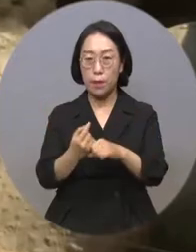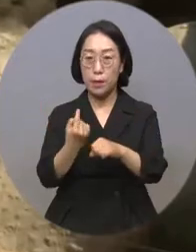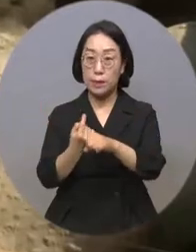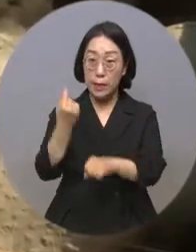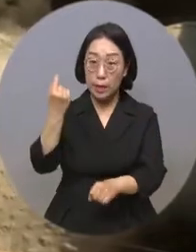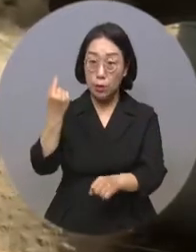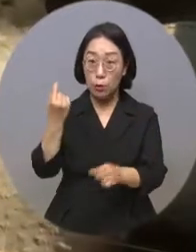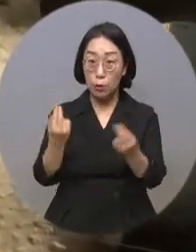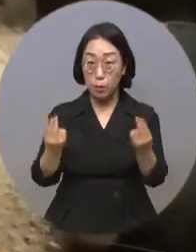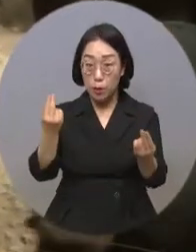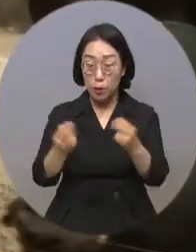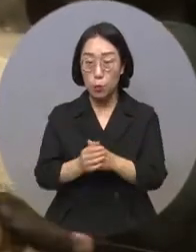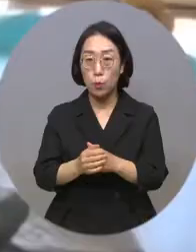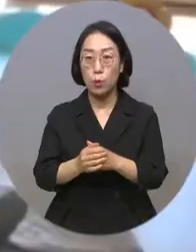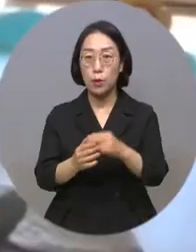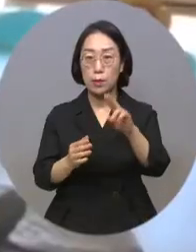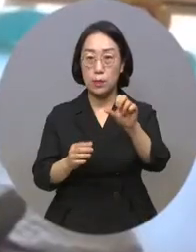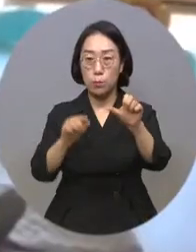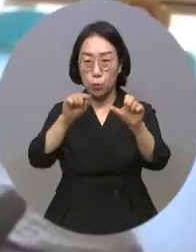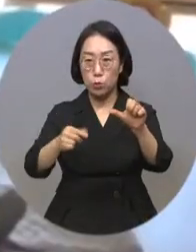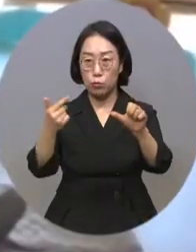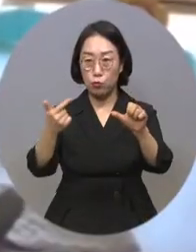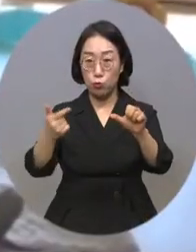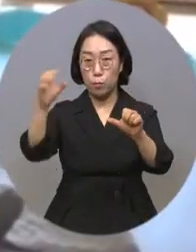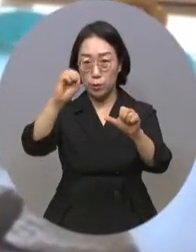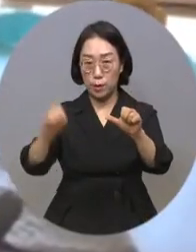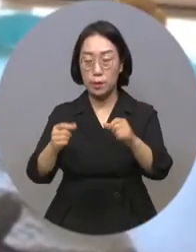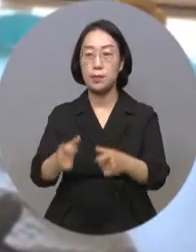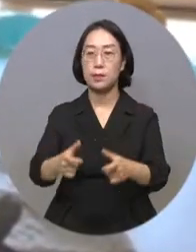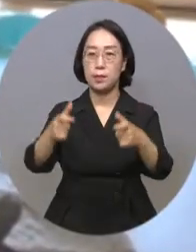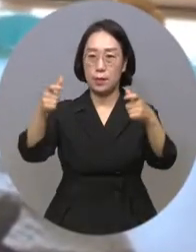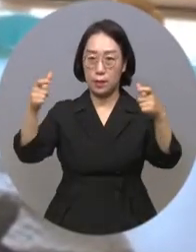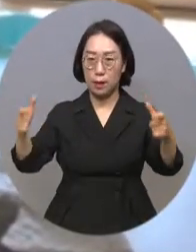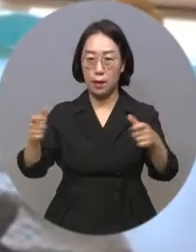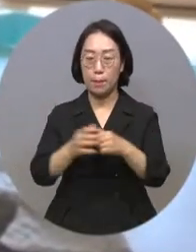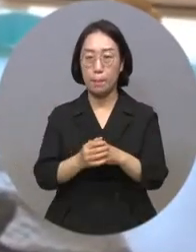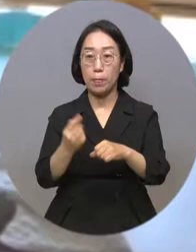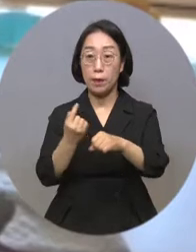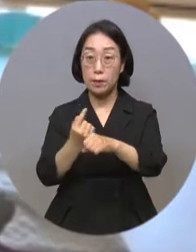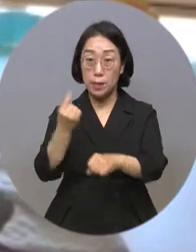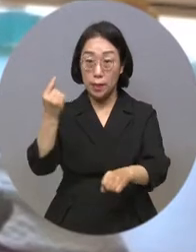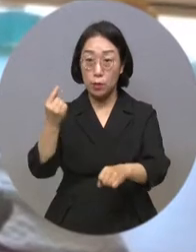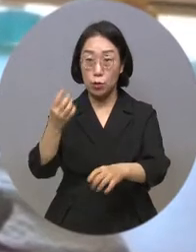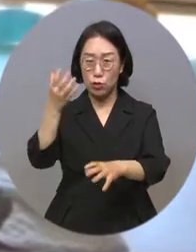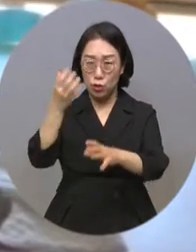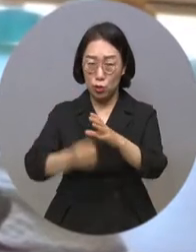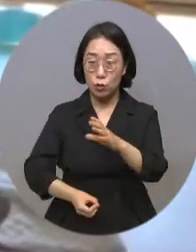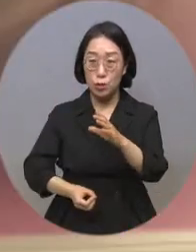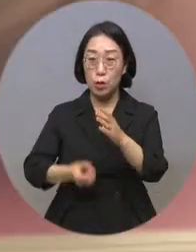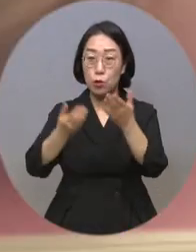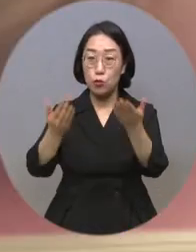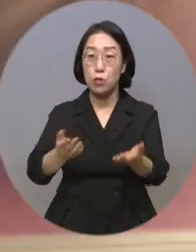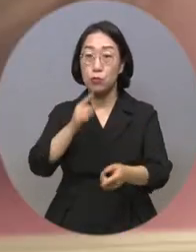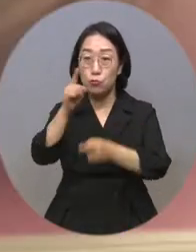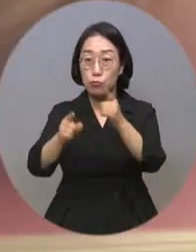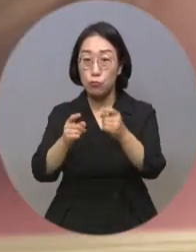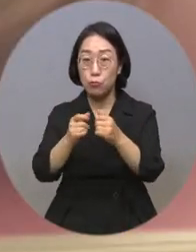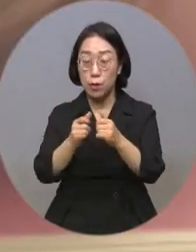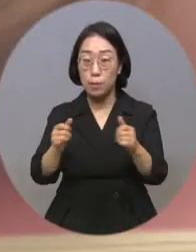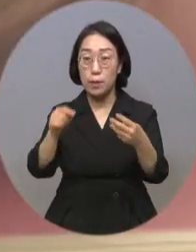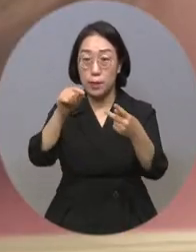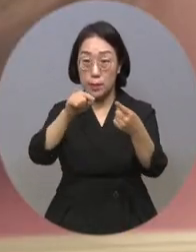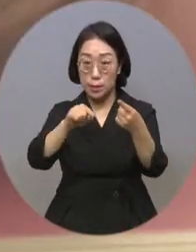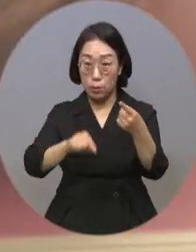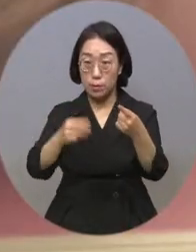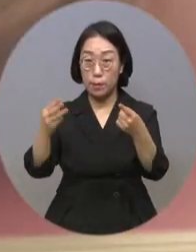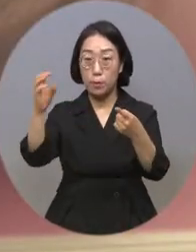대비 25.6% 증가했습니다. 지난해 전체 육아휴직자 수는 전년 대비 1.3%